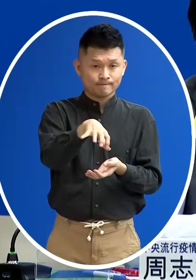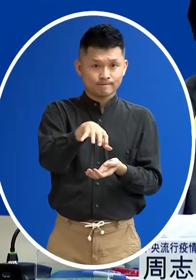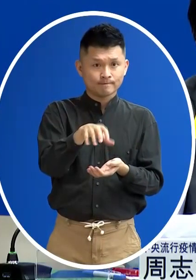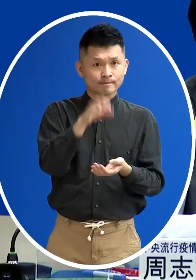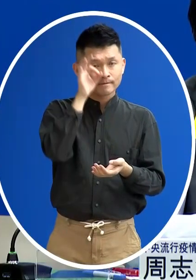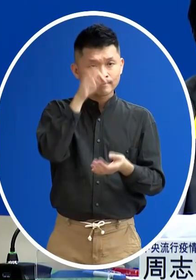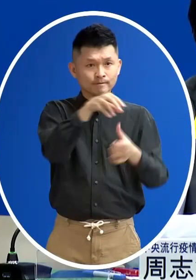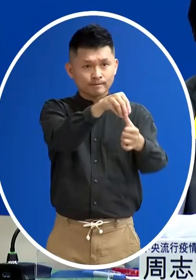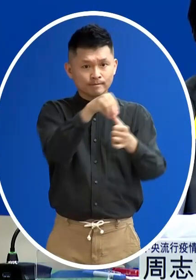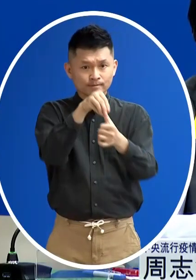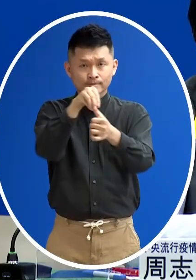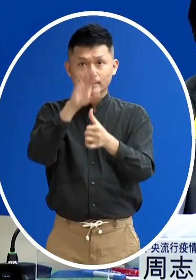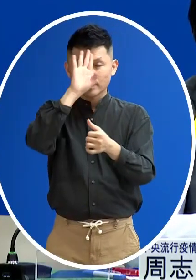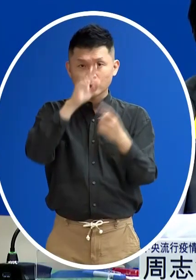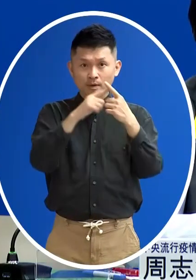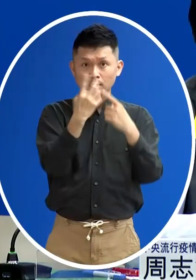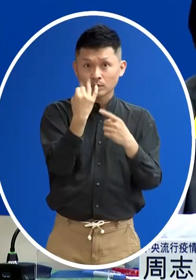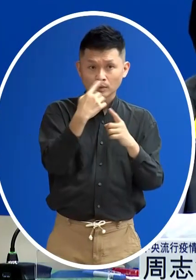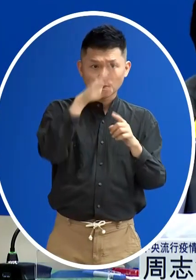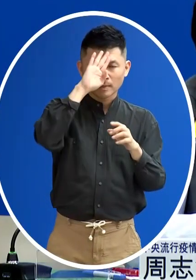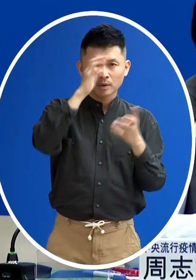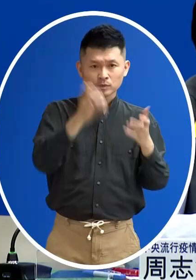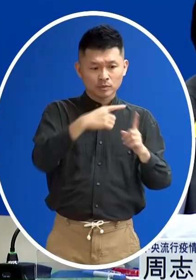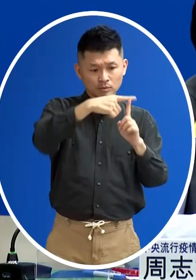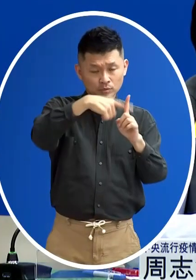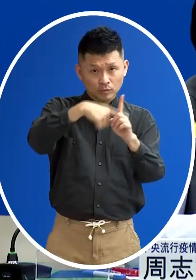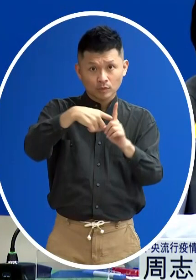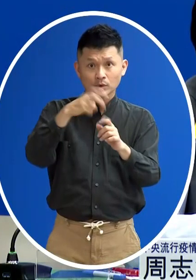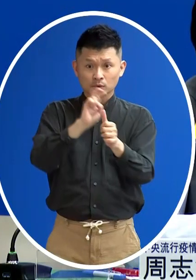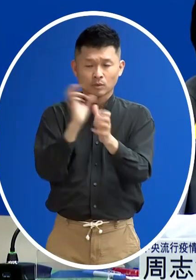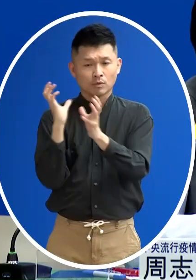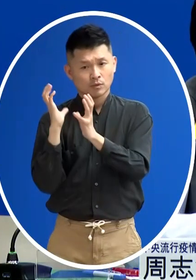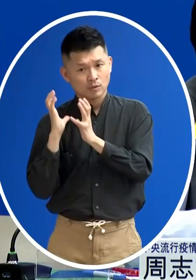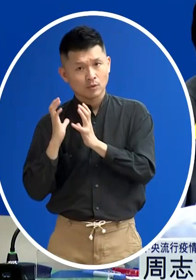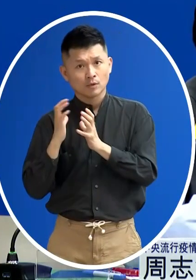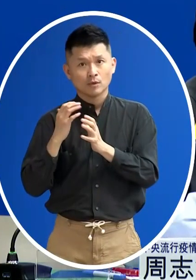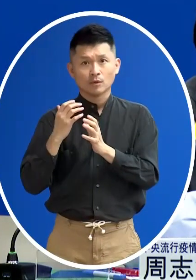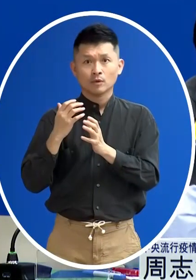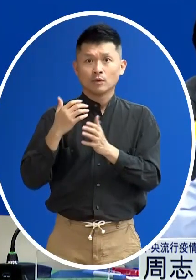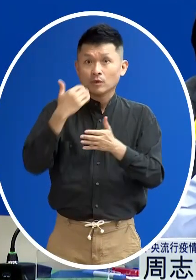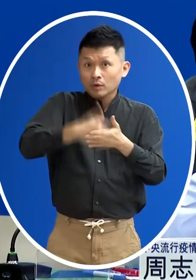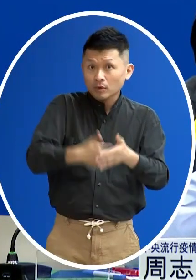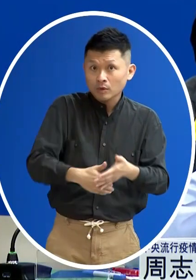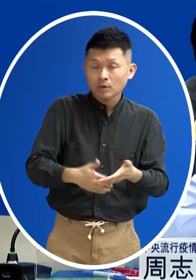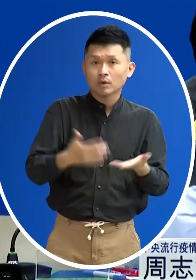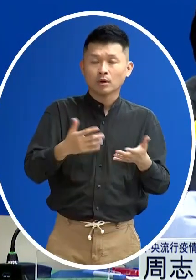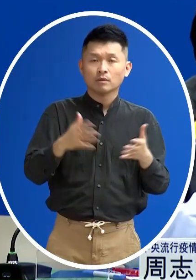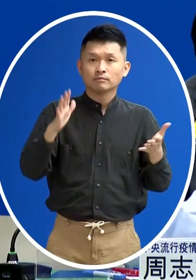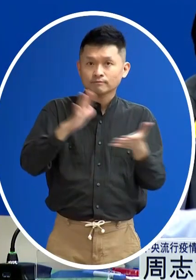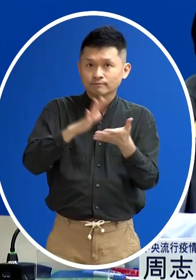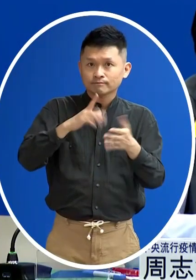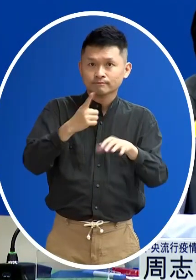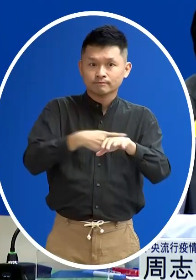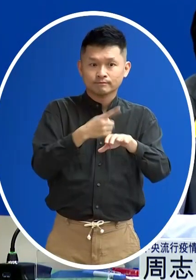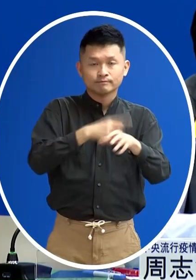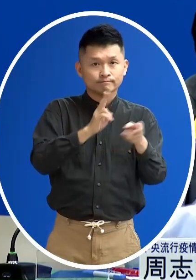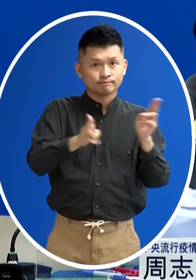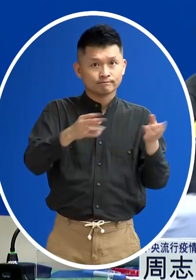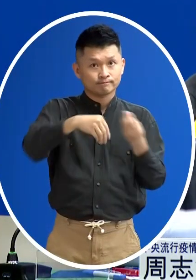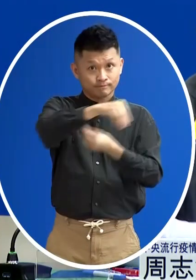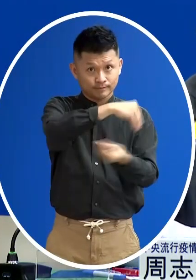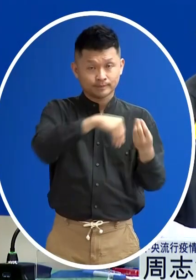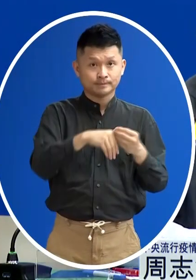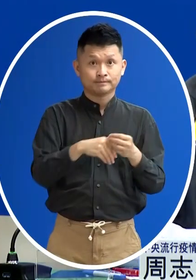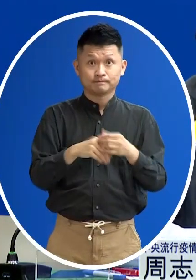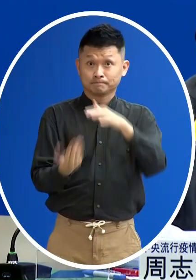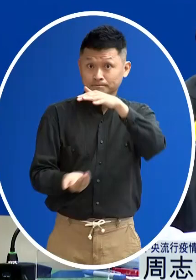个病人收治的疾病严重度以及这个照护的负荷来做弹性的安排。那原则的上限是